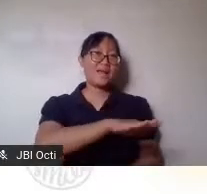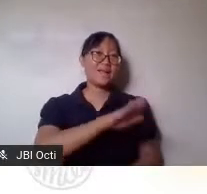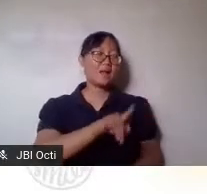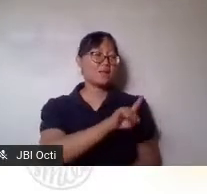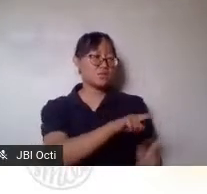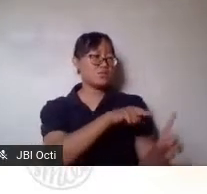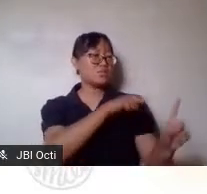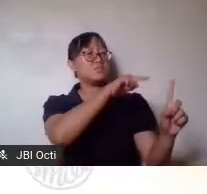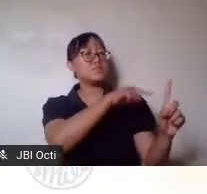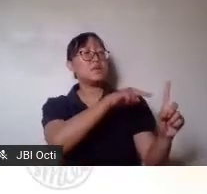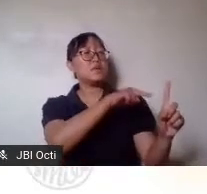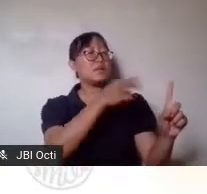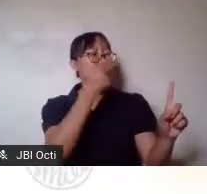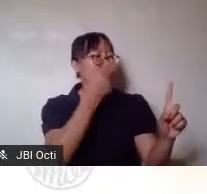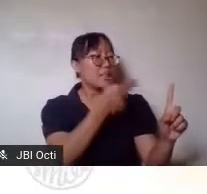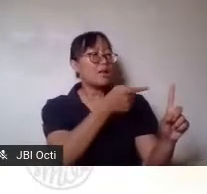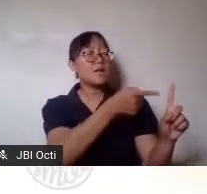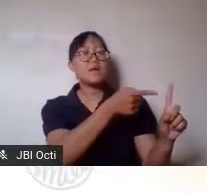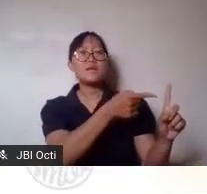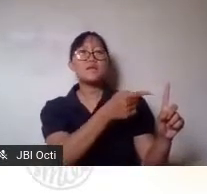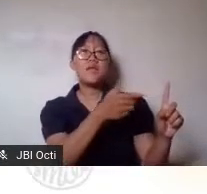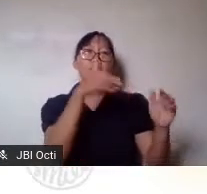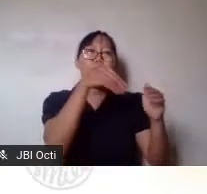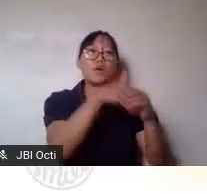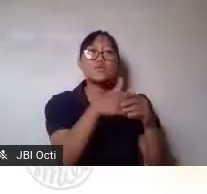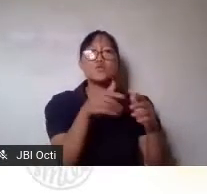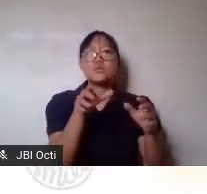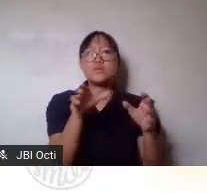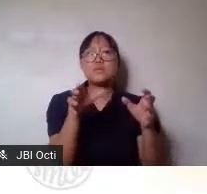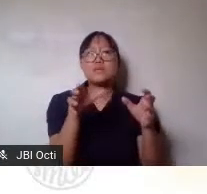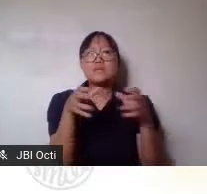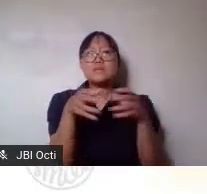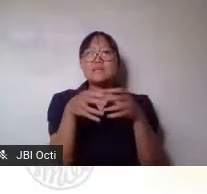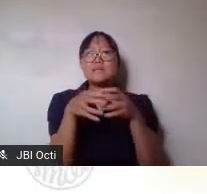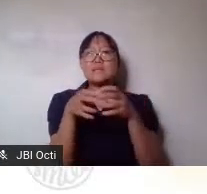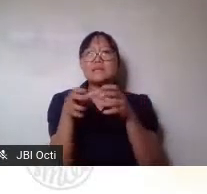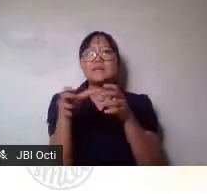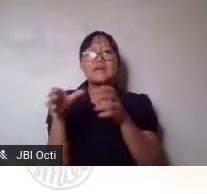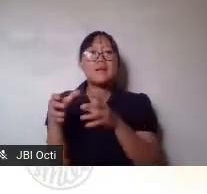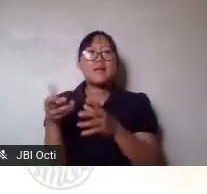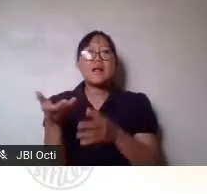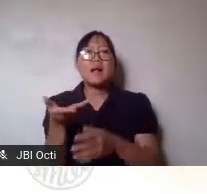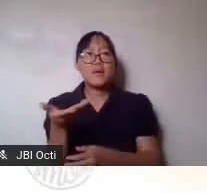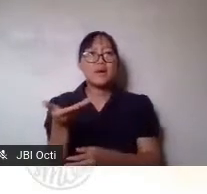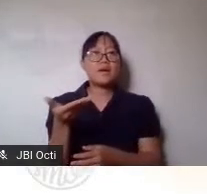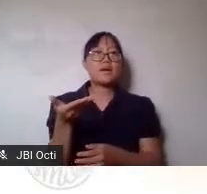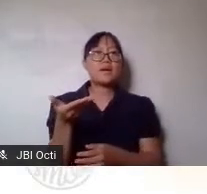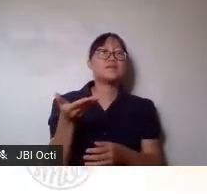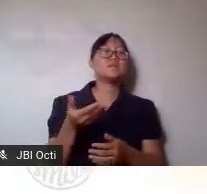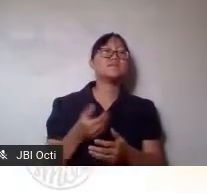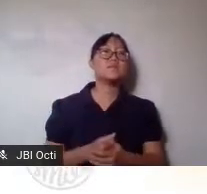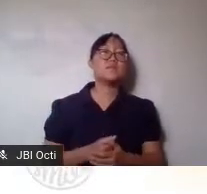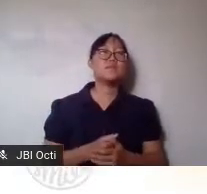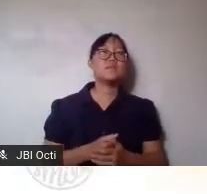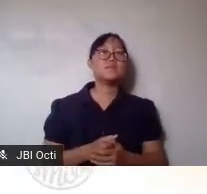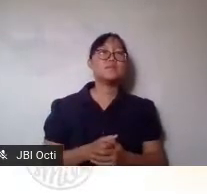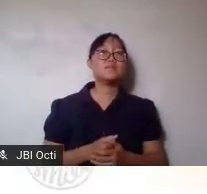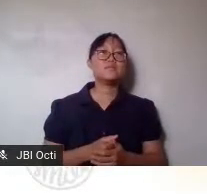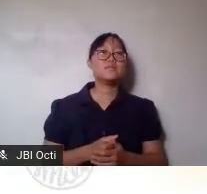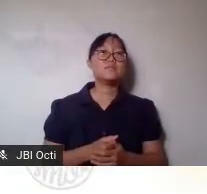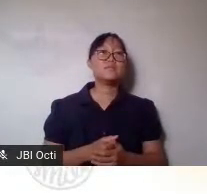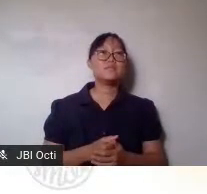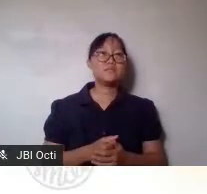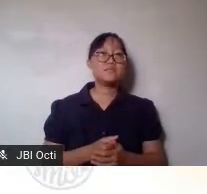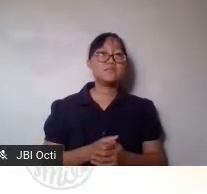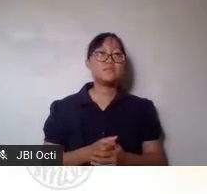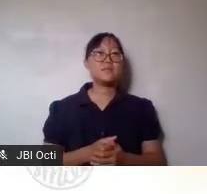menjadi tipikalnya kasus tersebut. Dan itu berkorelasi sebetulnya dengan apa yang disebut dengan fungsi eksekutif tadi ya.